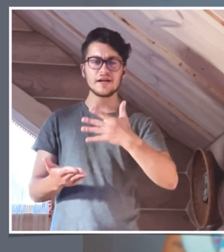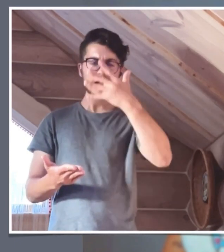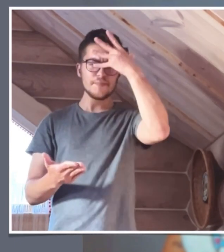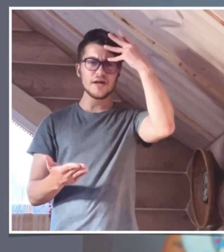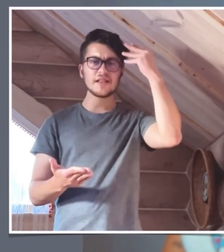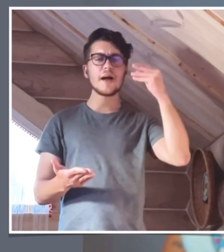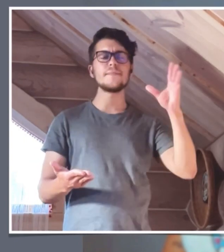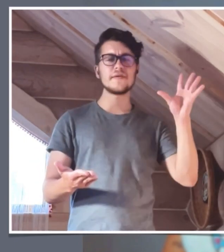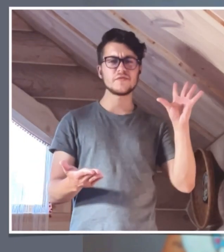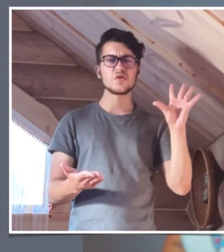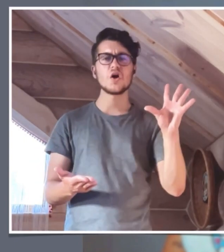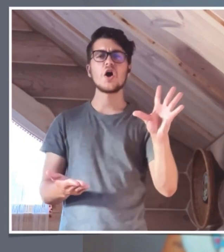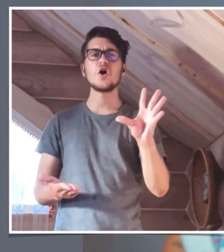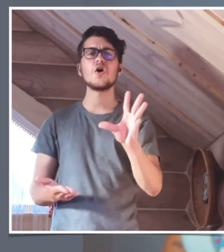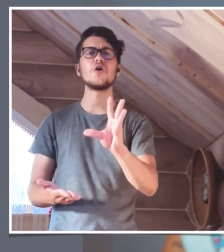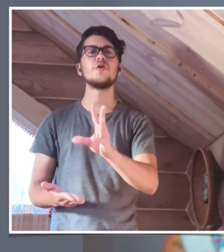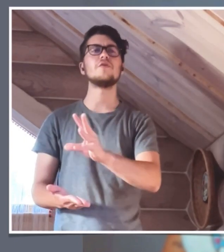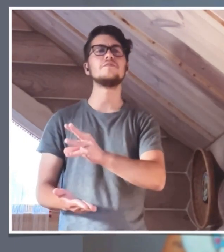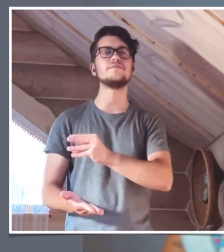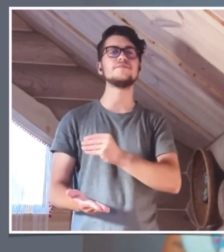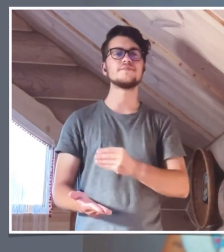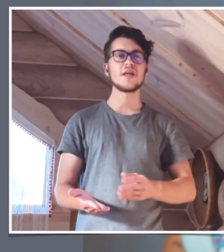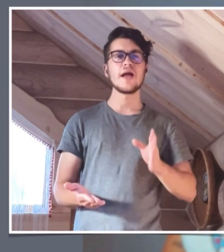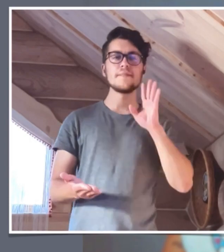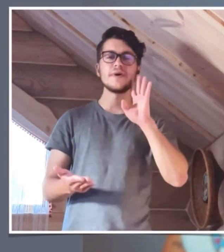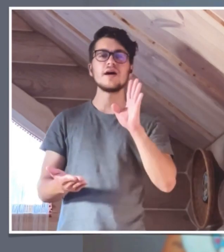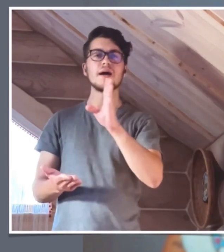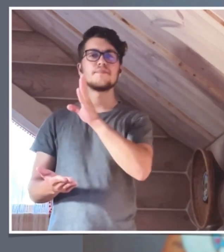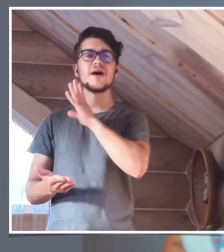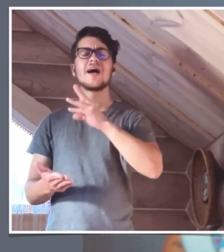там было обо всём